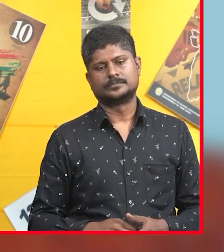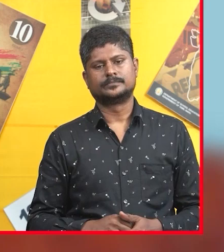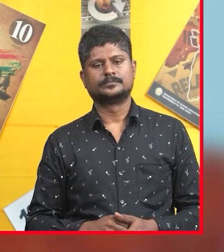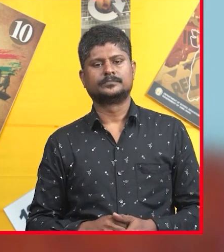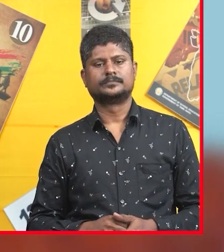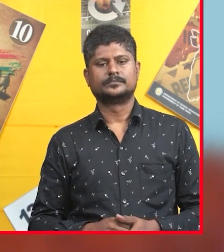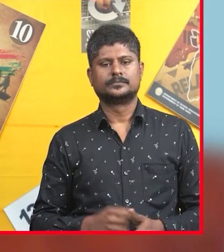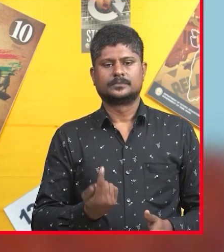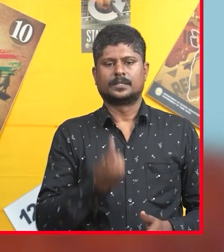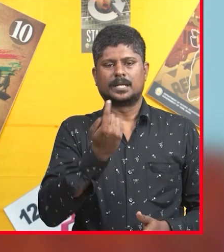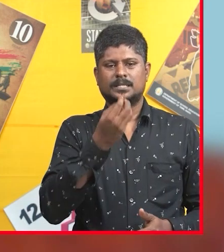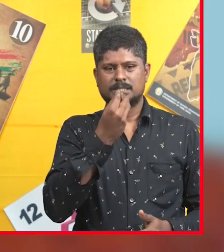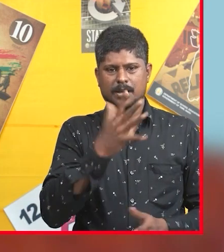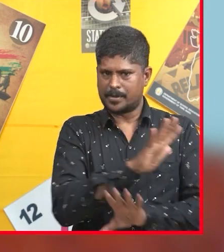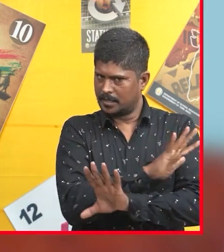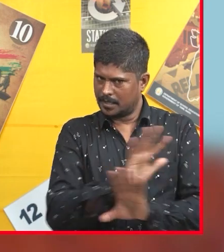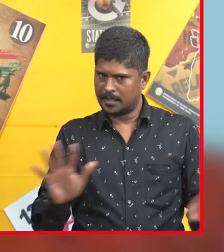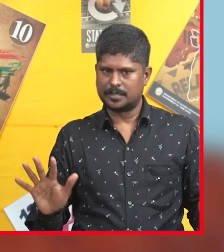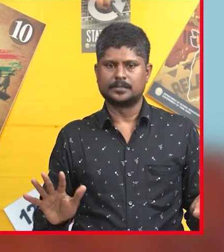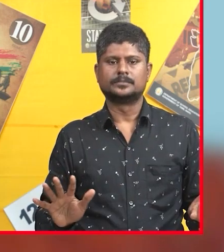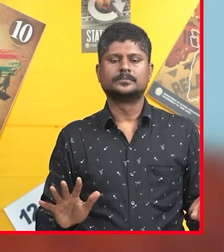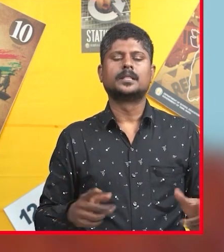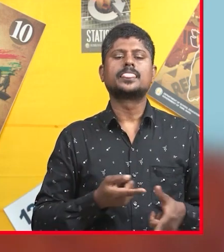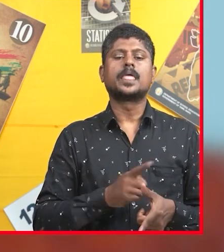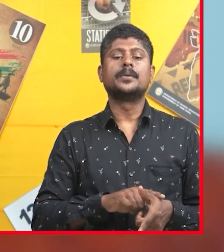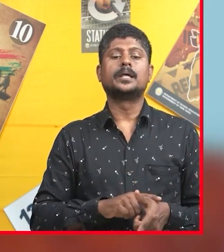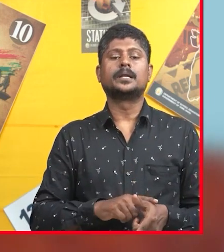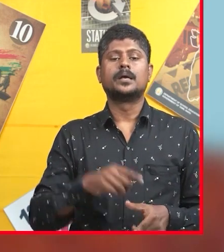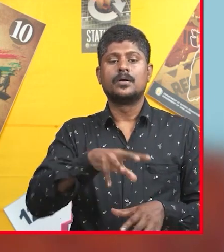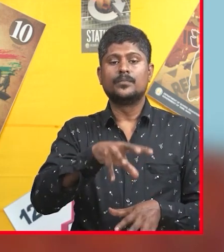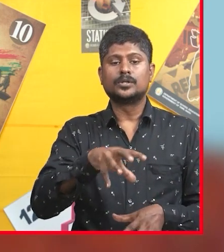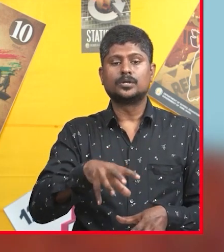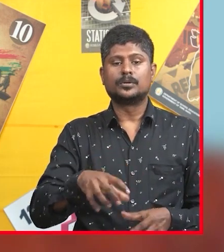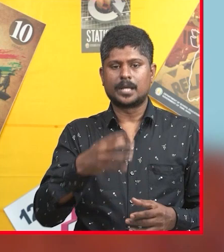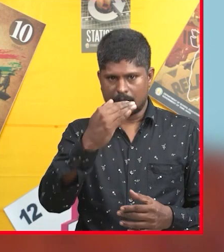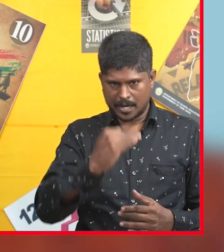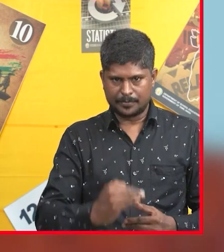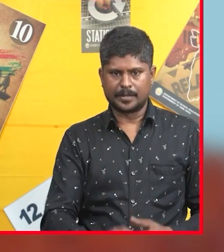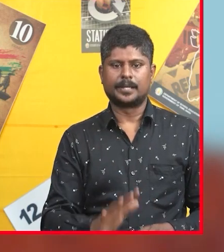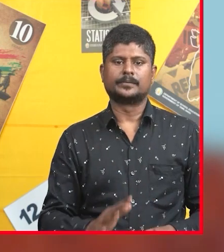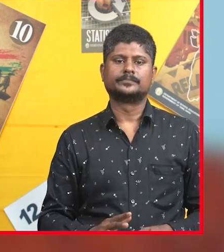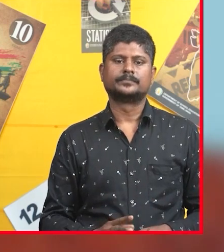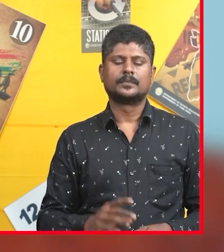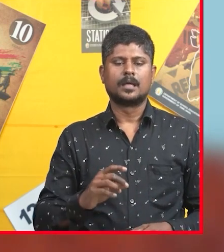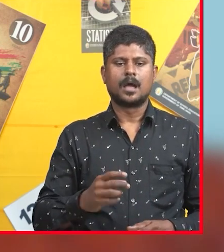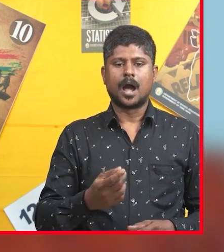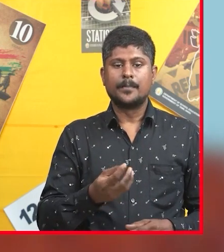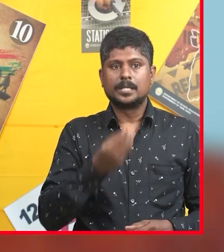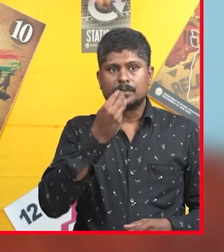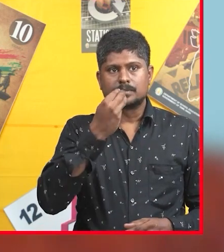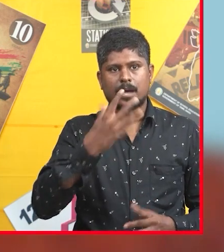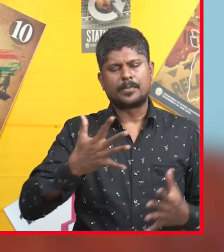சரிங்களா, தனித்து உண்ணாமை அப்படிங்கிறது தமிழரின் விருந்தோம்பல் பண்பின் அடிப்படை. அமிழ்தமே இருந்தாலும்